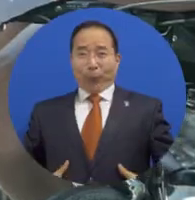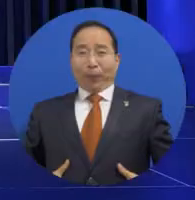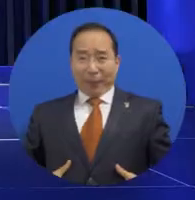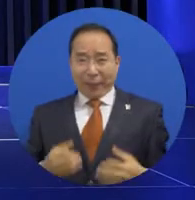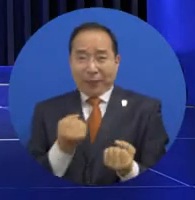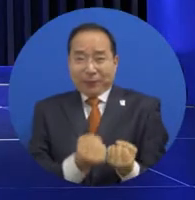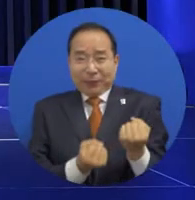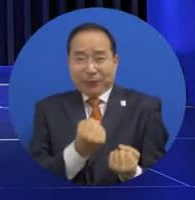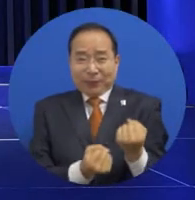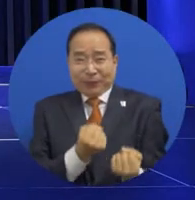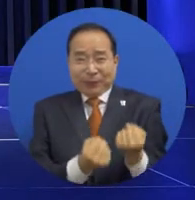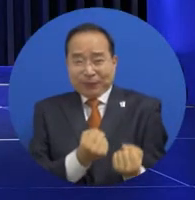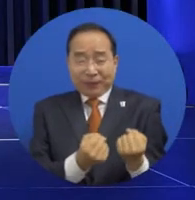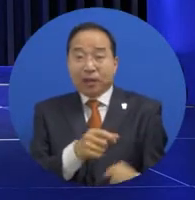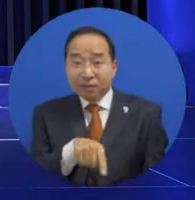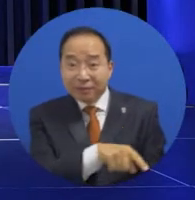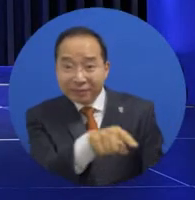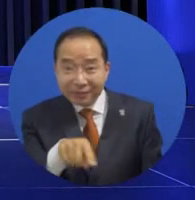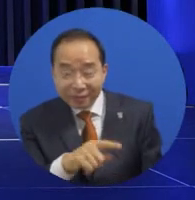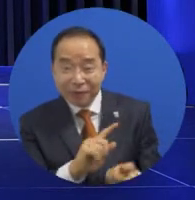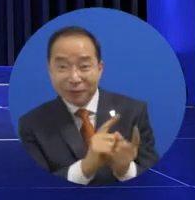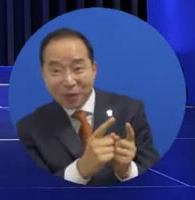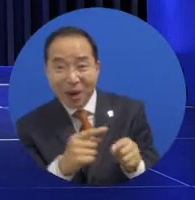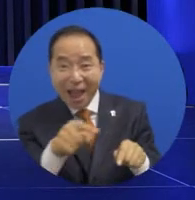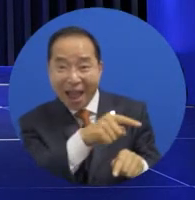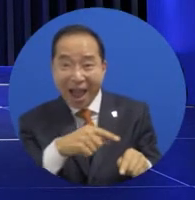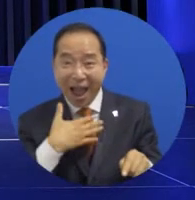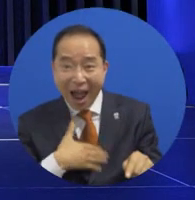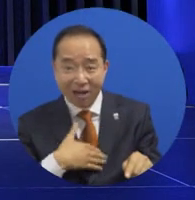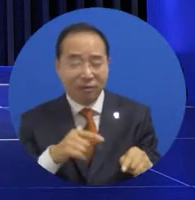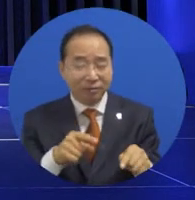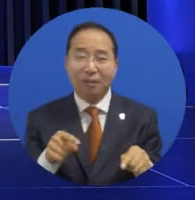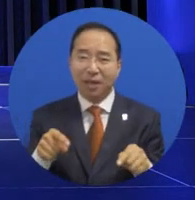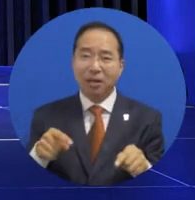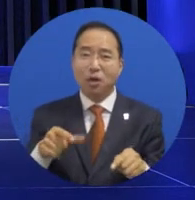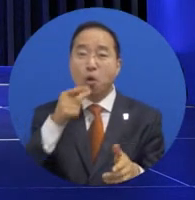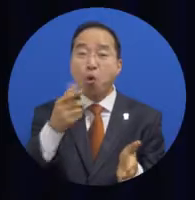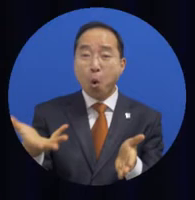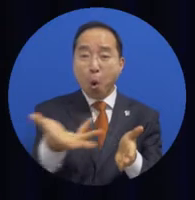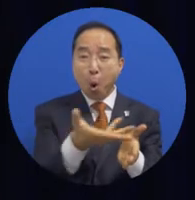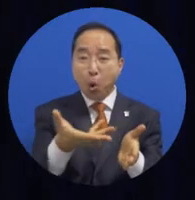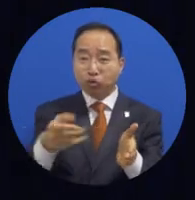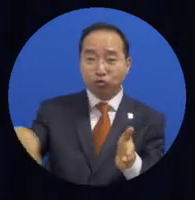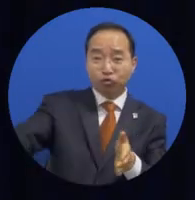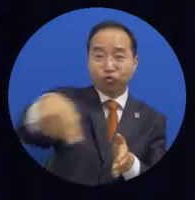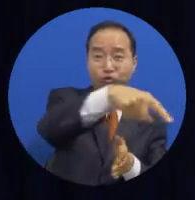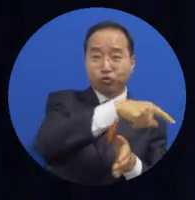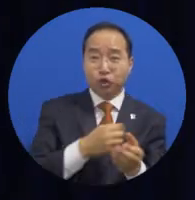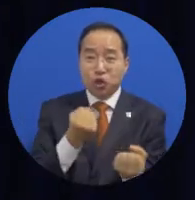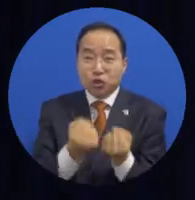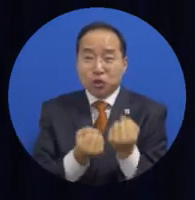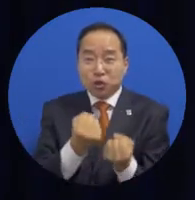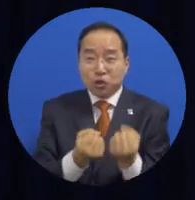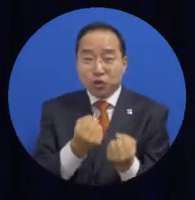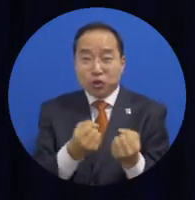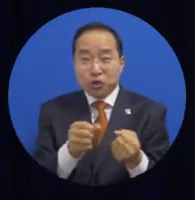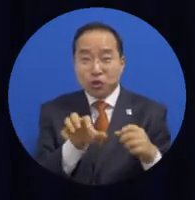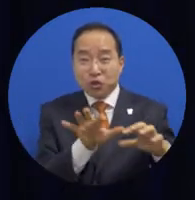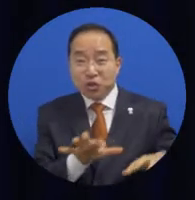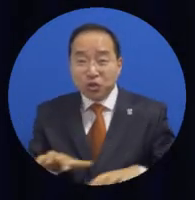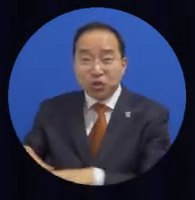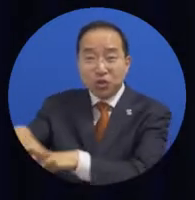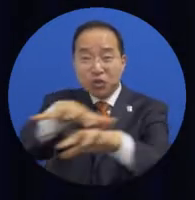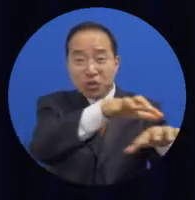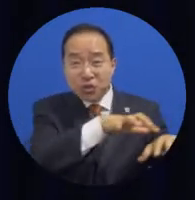있다가 자기들끼리 막 인사를 하더니 막 그 호수 주위를 돌기 시작했어요. 그런데 그 막 자전거를 사이클을